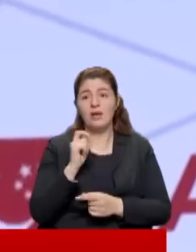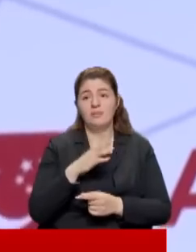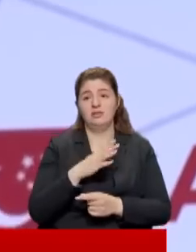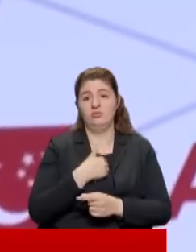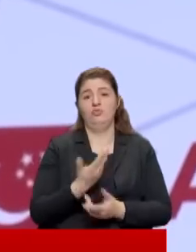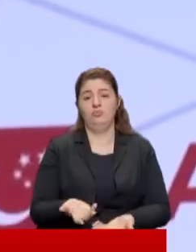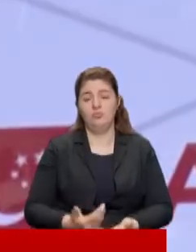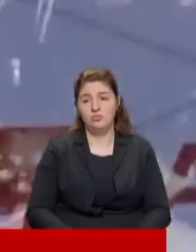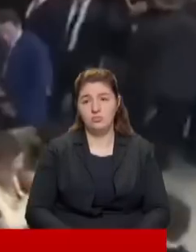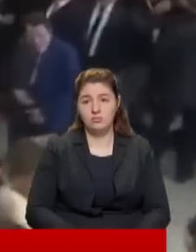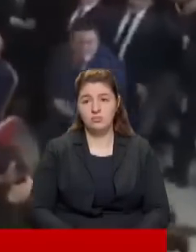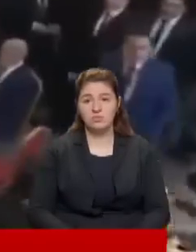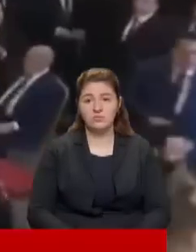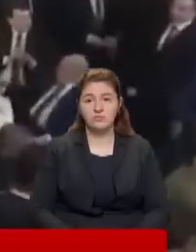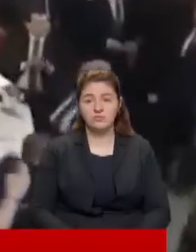edeyim.